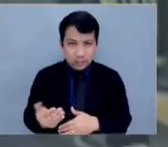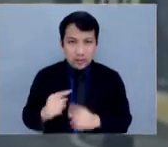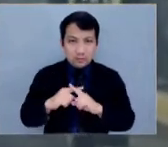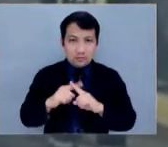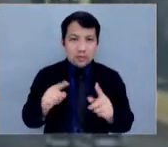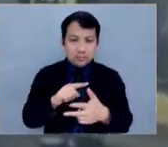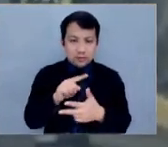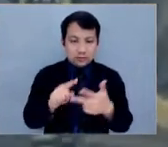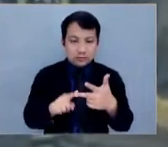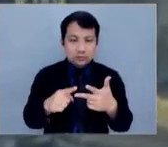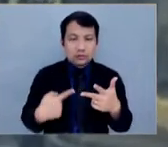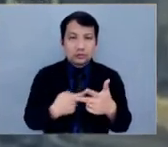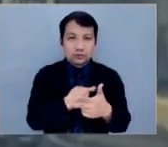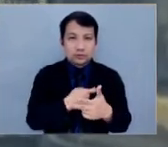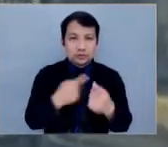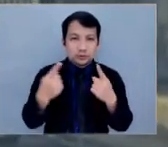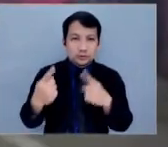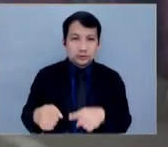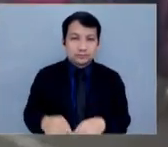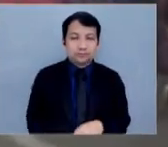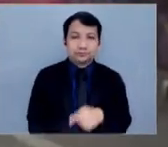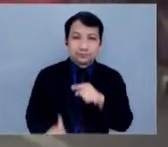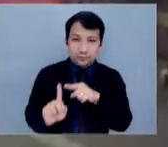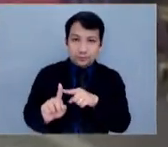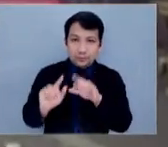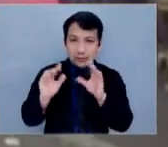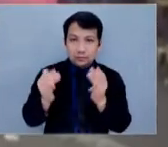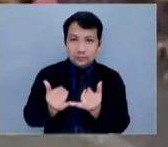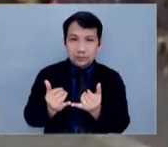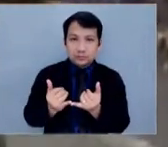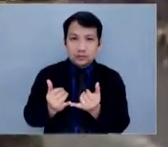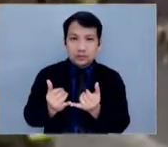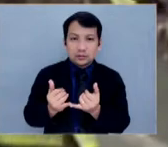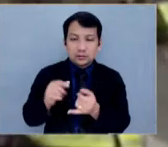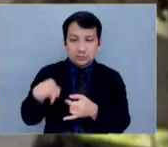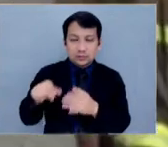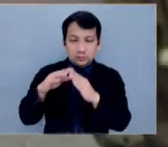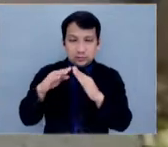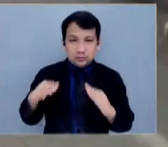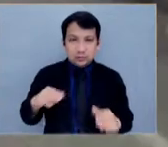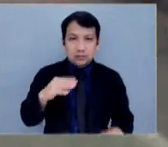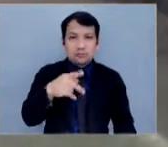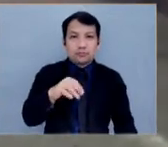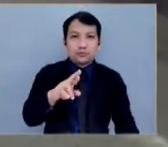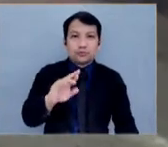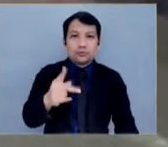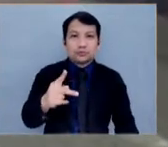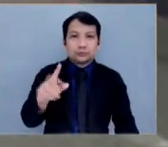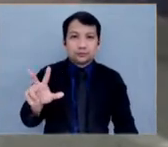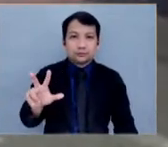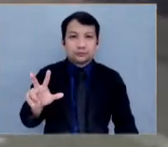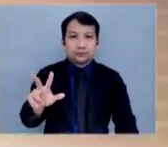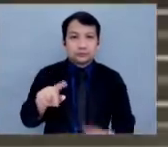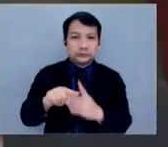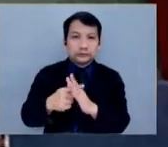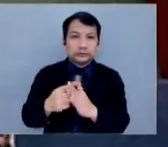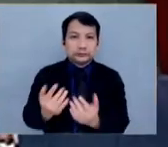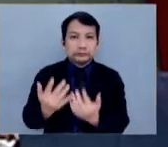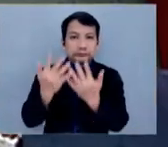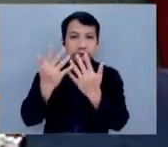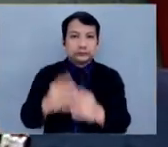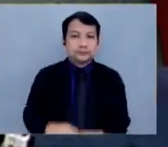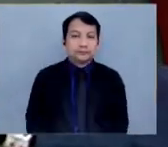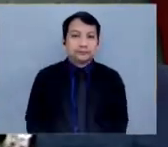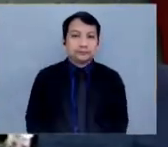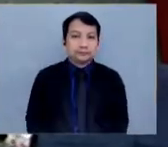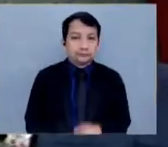sa insidente. Ayon sa barangay officials, sa isang bahay sa Purok 3 nagmula ang sunog. Luluto yung isang tao at